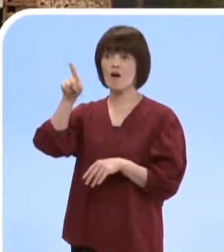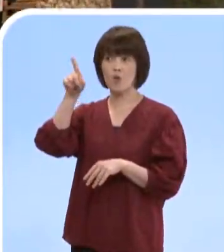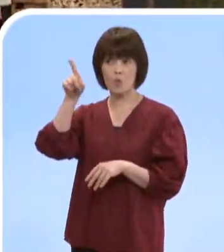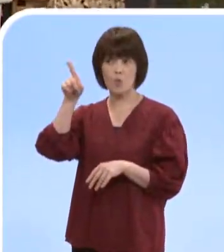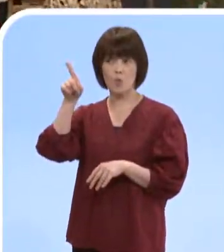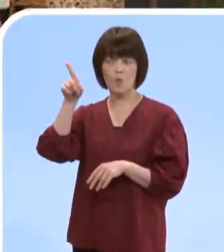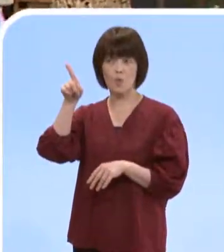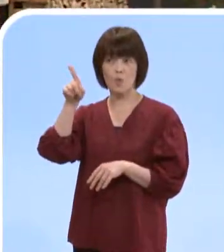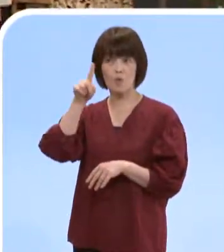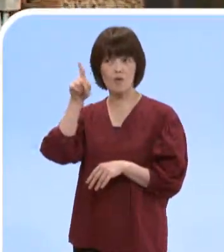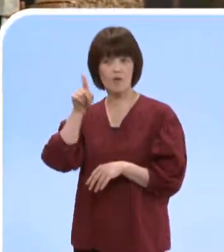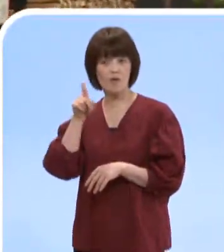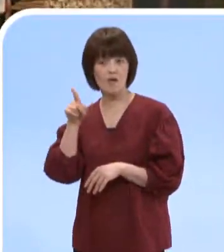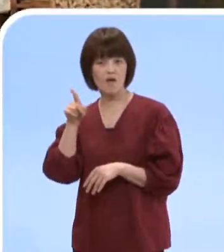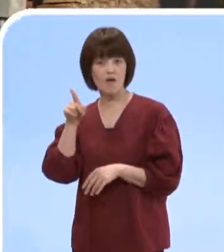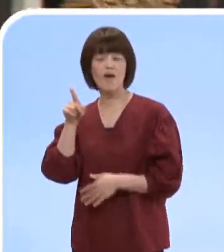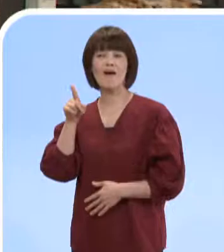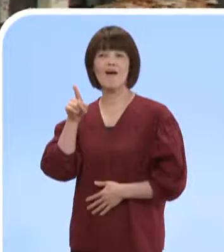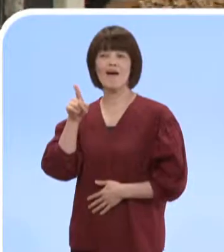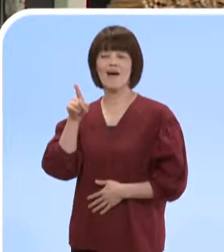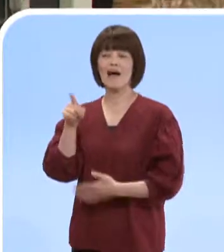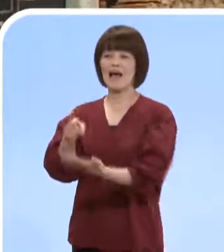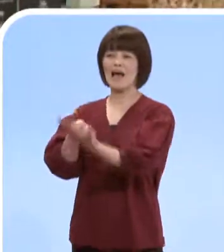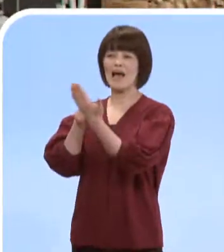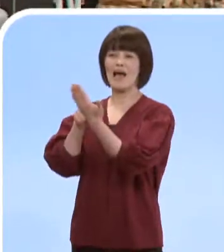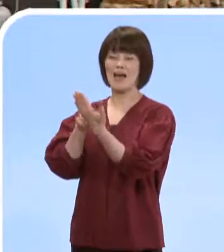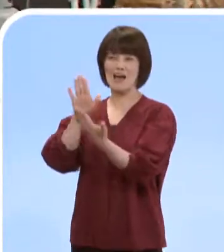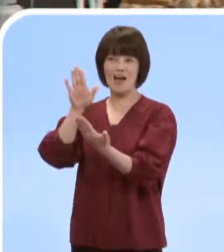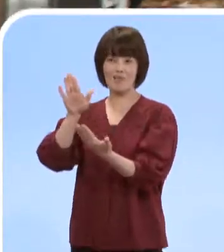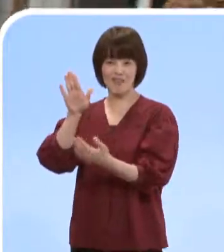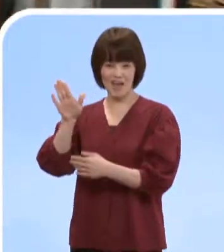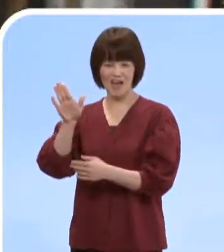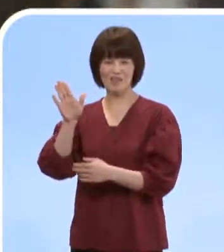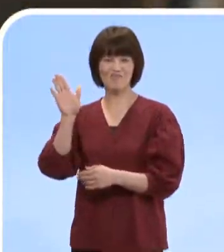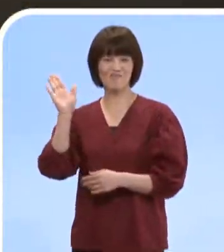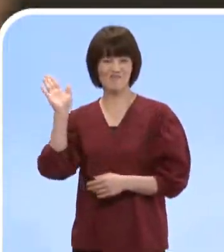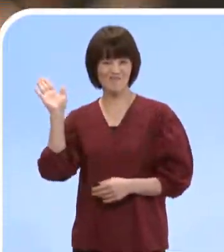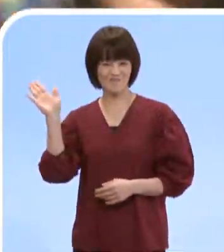あ、ここかな。ここかもしれない。あ、見て。